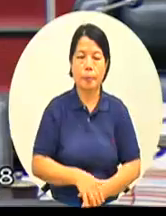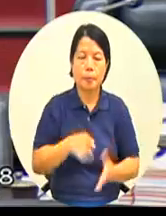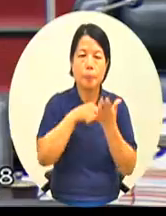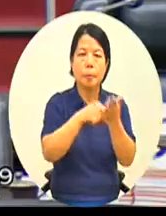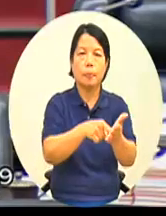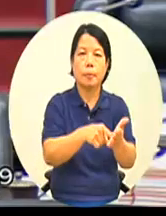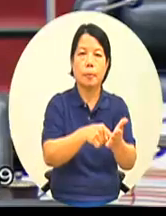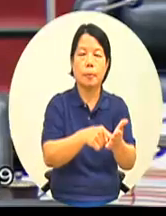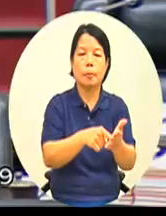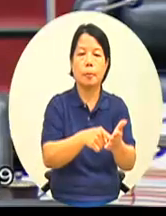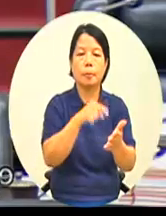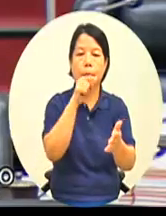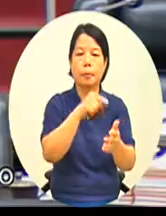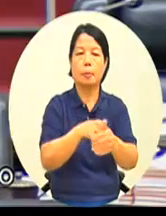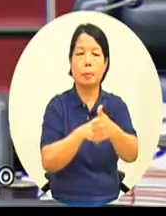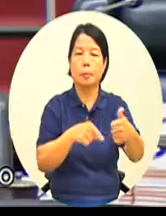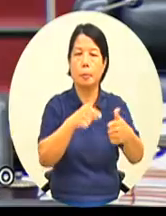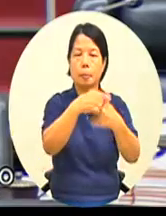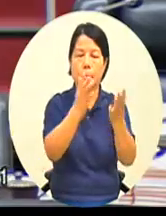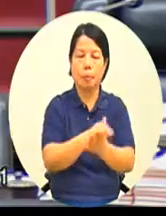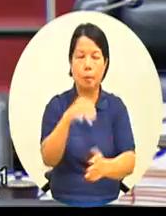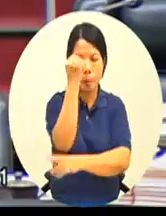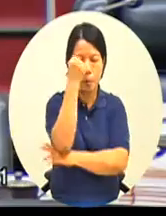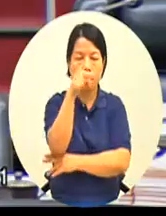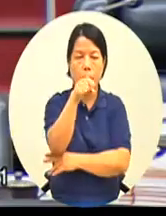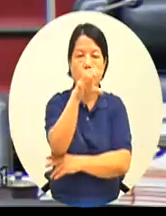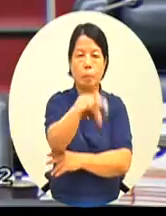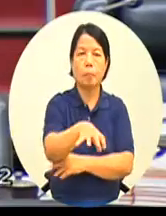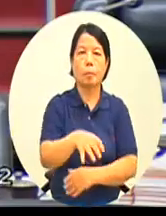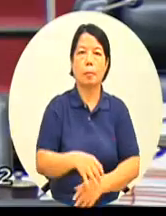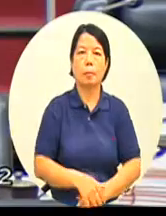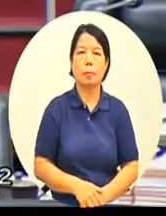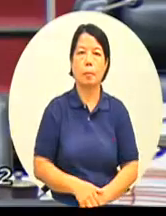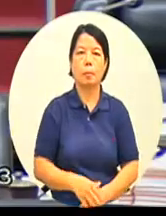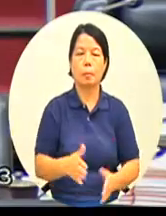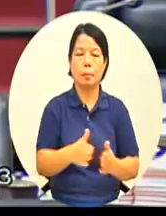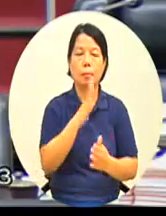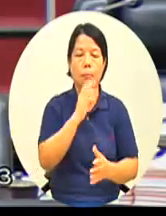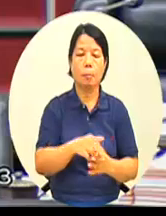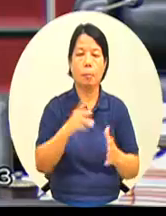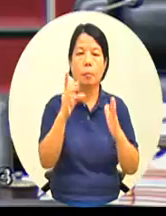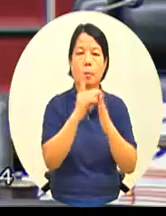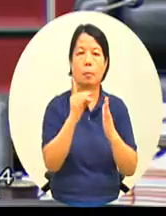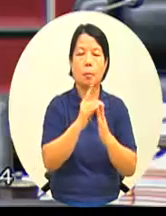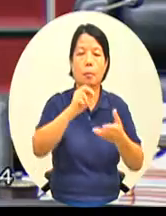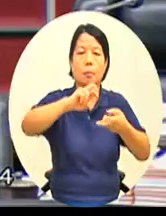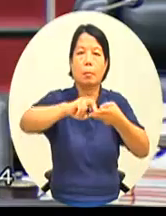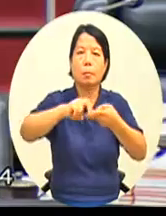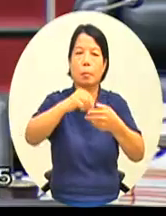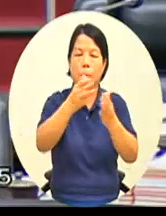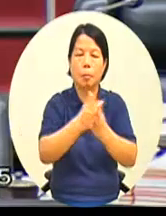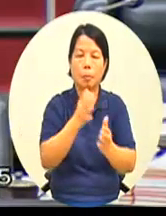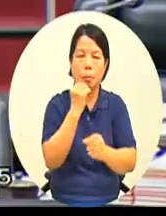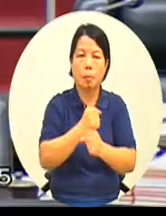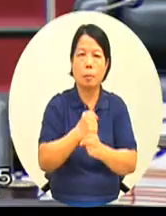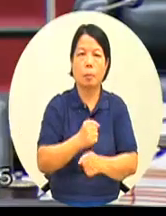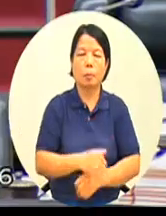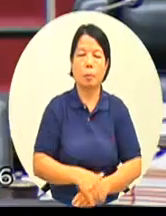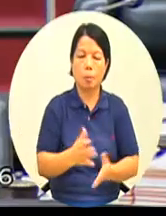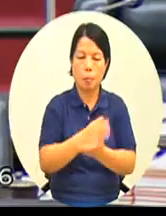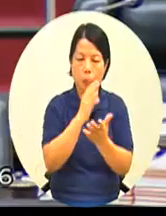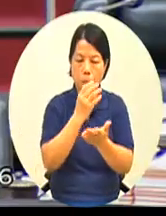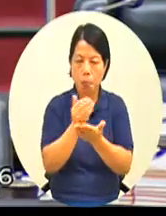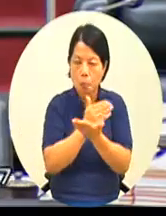的人，他原先的居住的地点，或者是他户籍的地点，来做一些的分